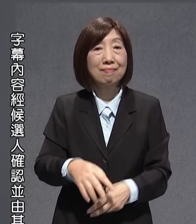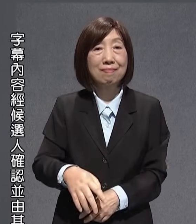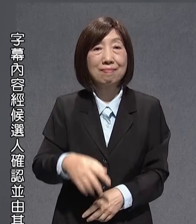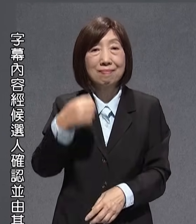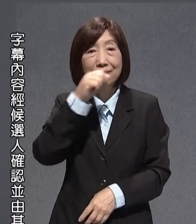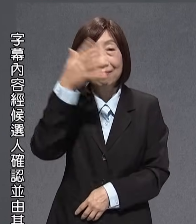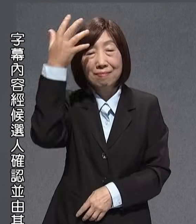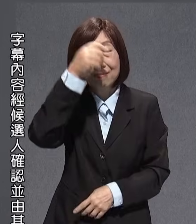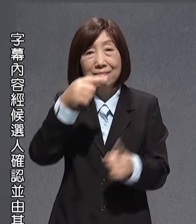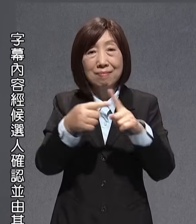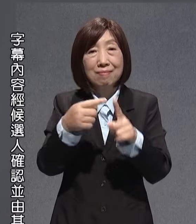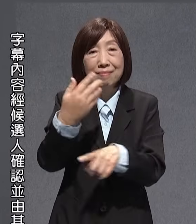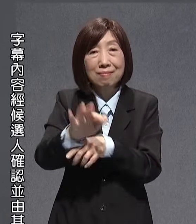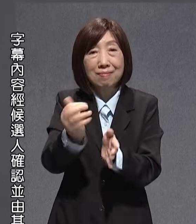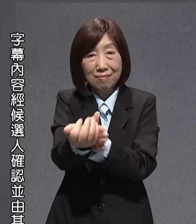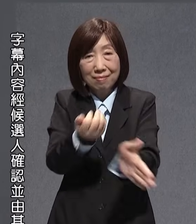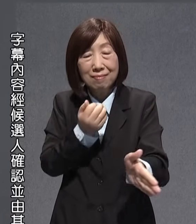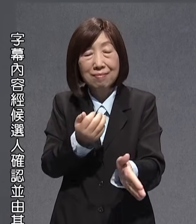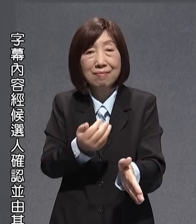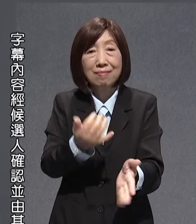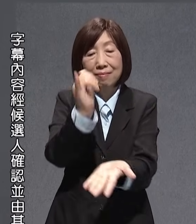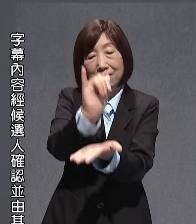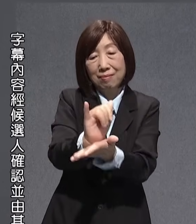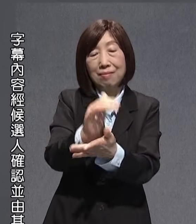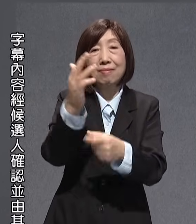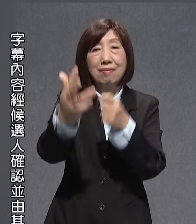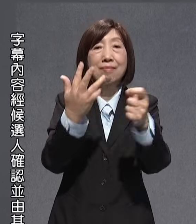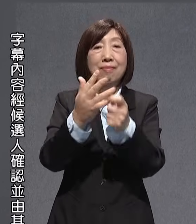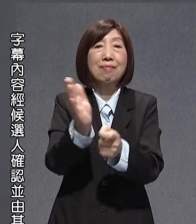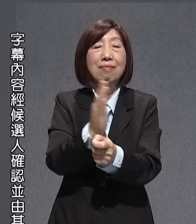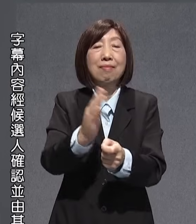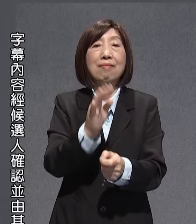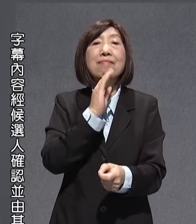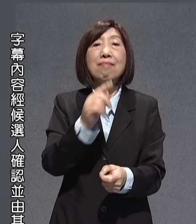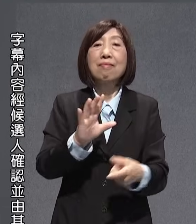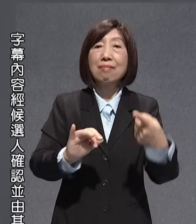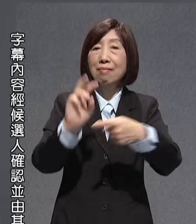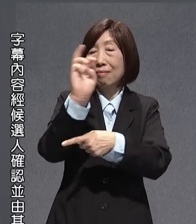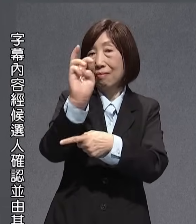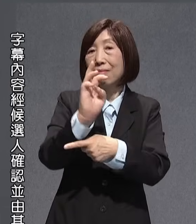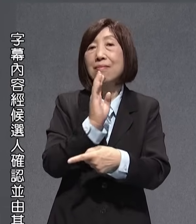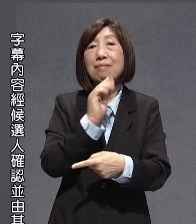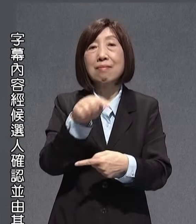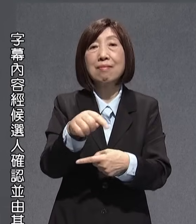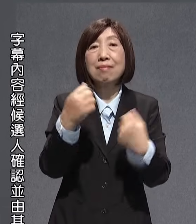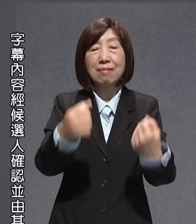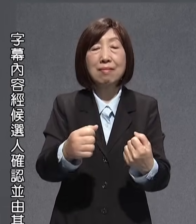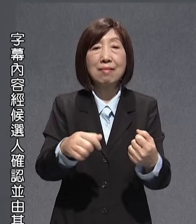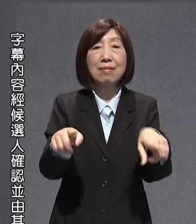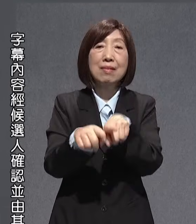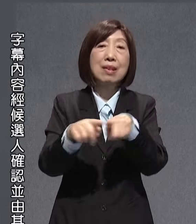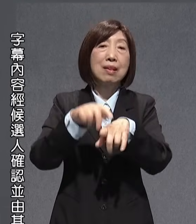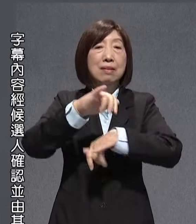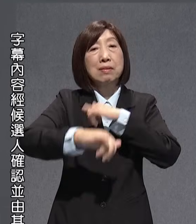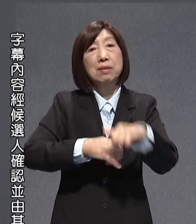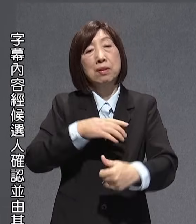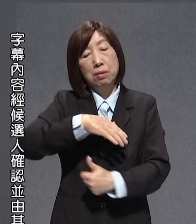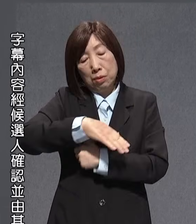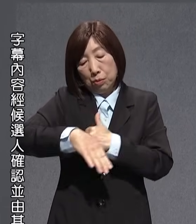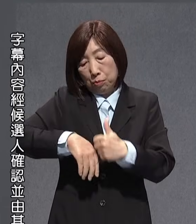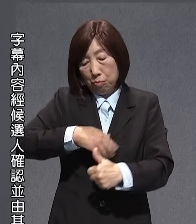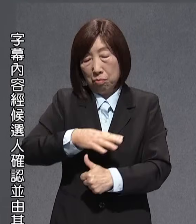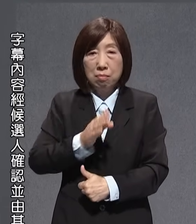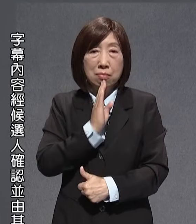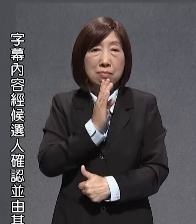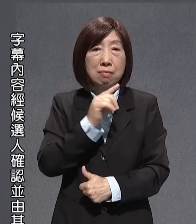临终前平均卧床8年，研究也发现30%的高龄民众在日常生活就觉得孤独，这也